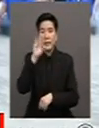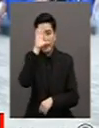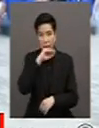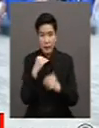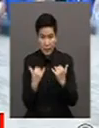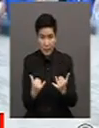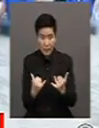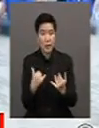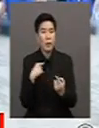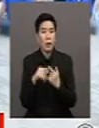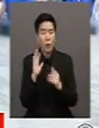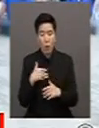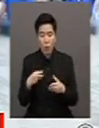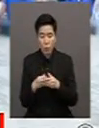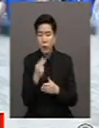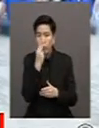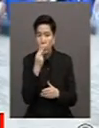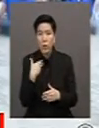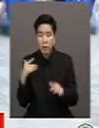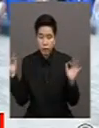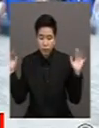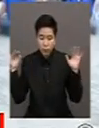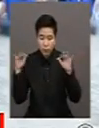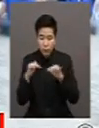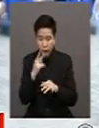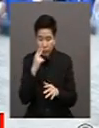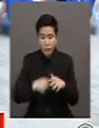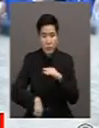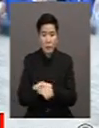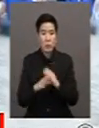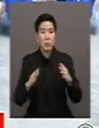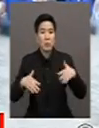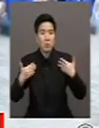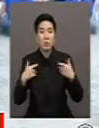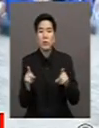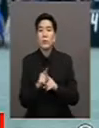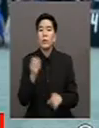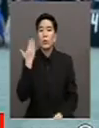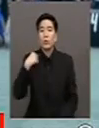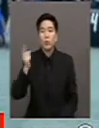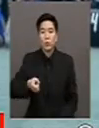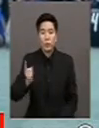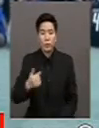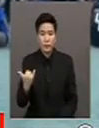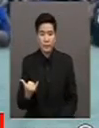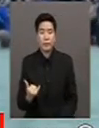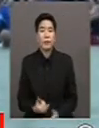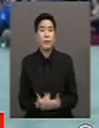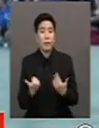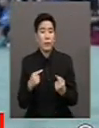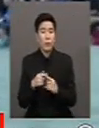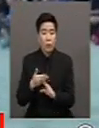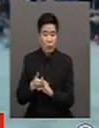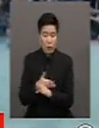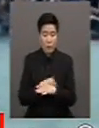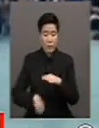นวันนี้แฟนบอลเองก็เดินทางทยอยเข้ามาชมเกมการแข่งขันอย่างคึกคักเหมือนเช่นเคยที่ผ่านมาครับบรรยากาศก่อนเกมการ